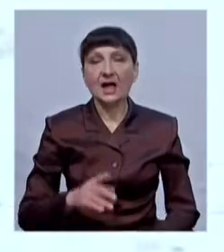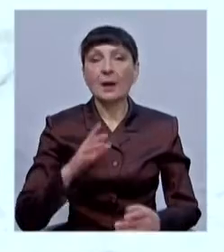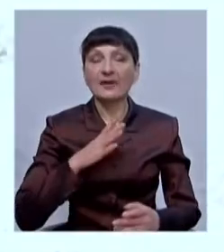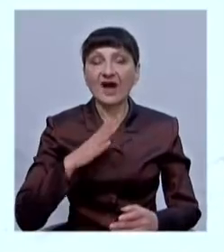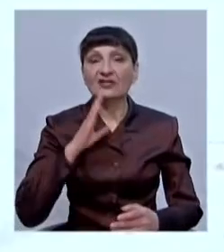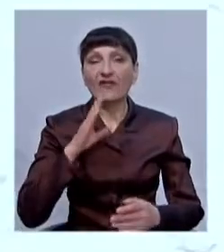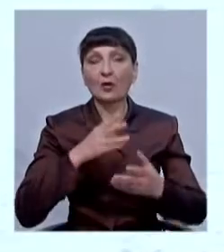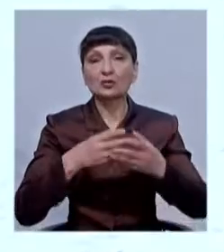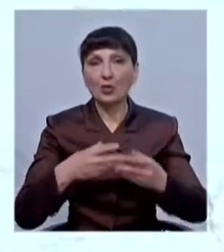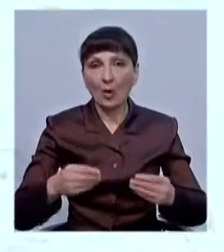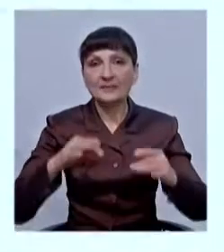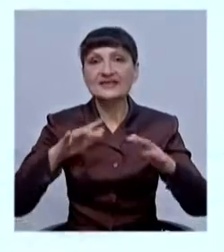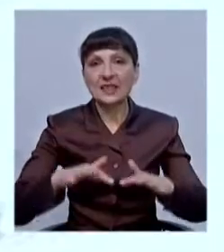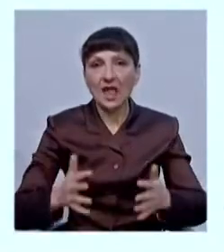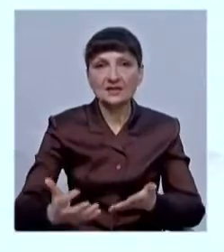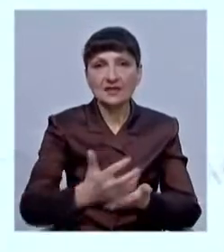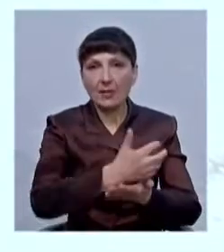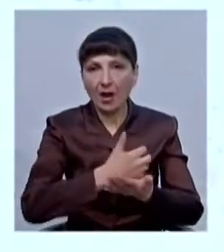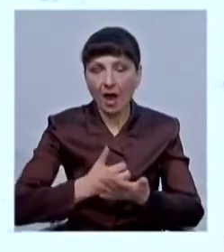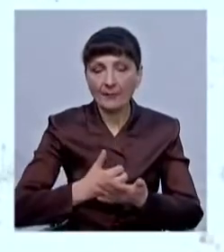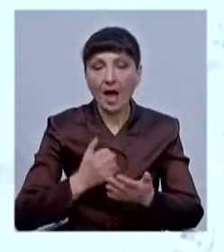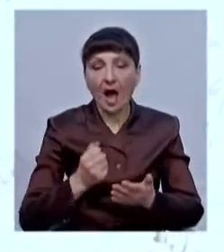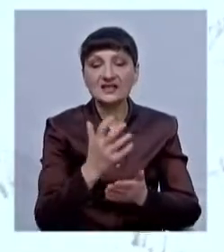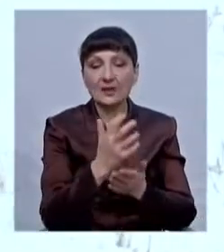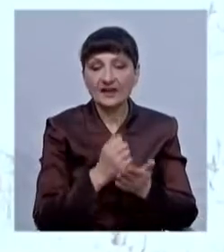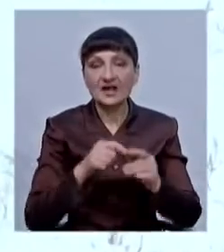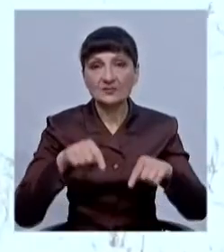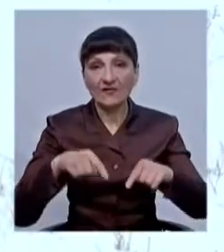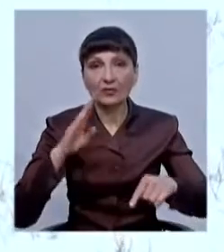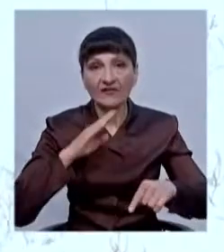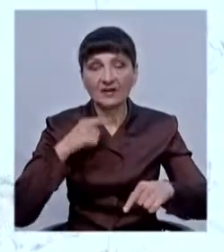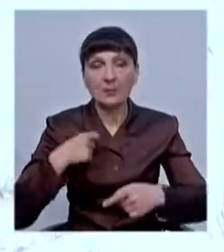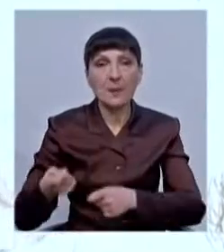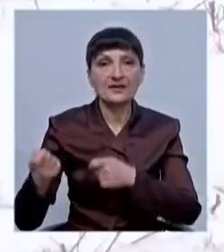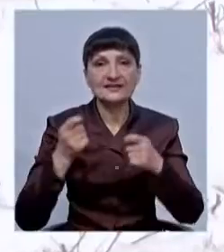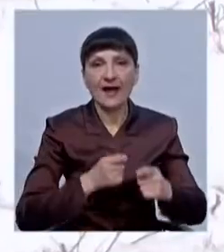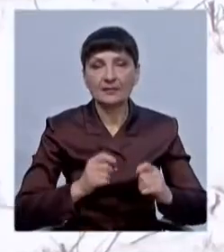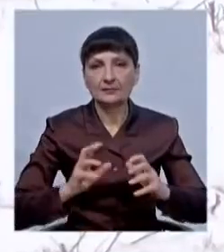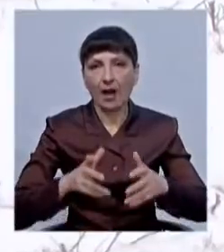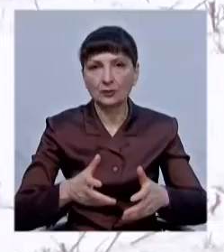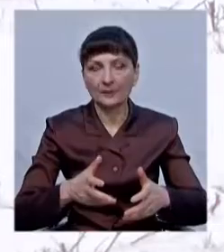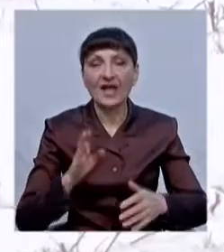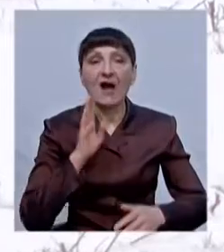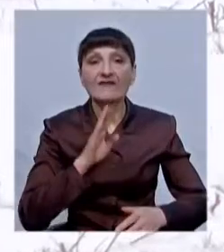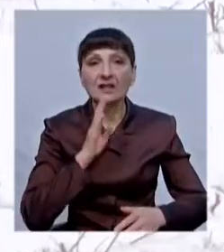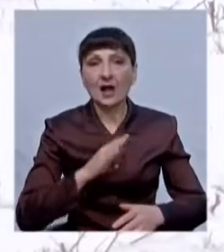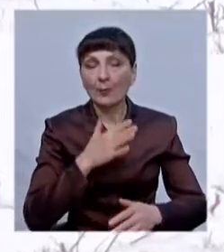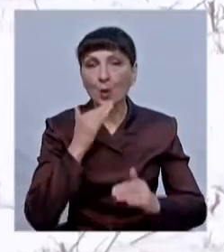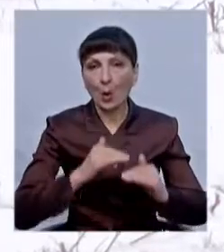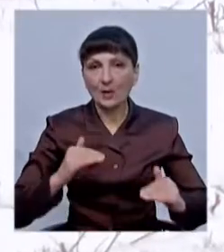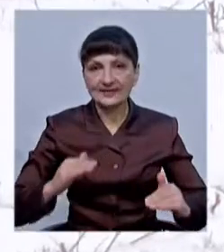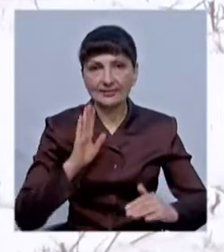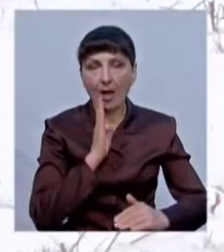топим, снег берем, а запасаемся вот этой водой, которую мне привозят на тракторе. Живительную влагу многодетная